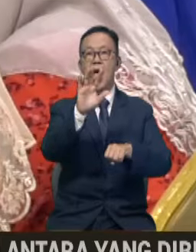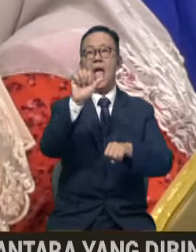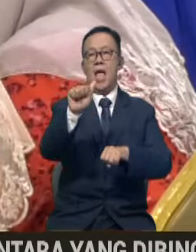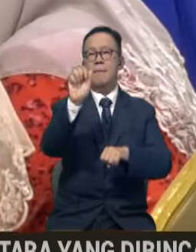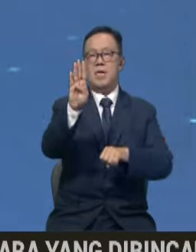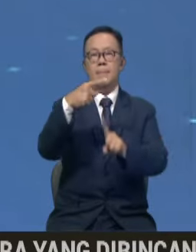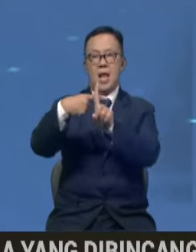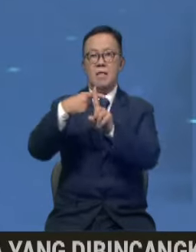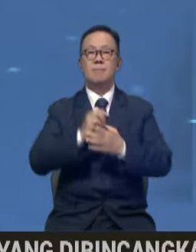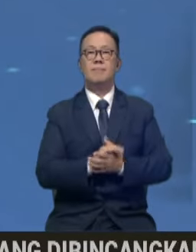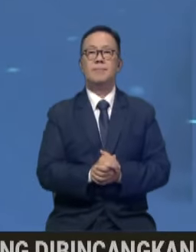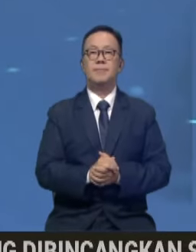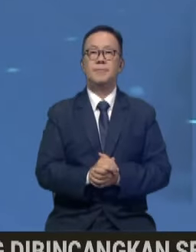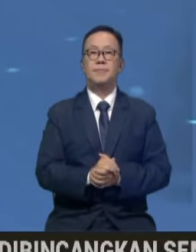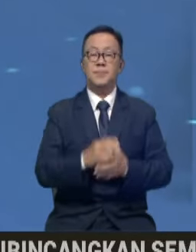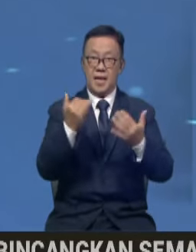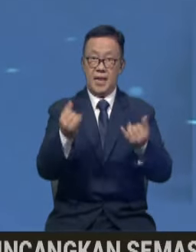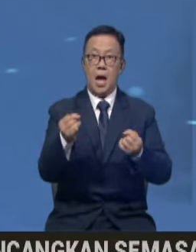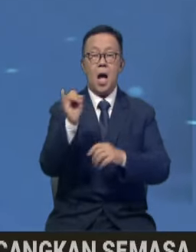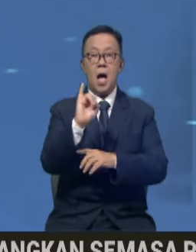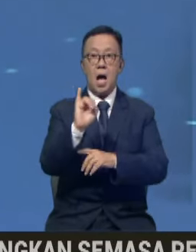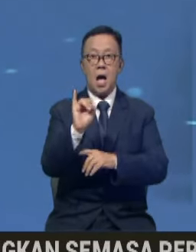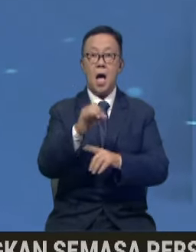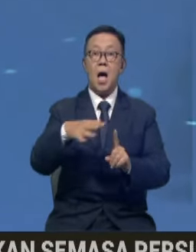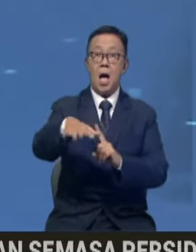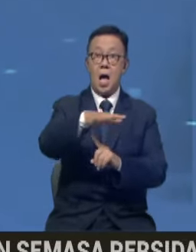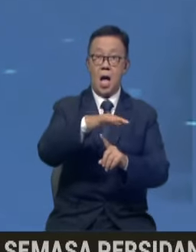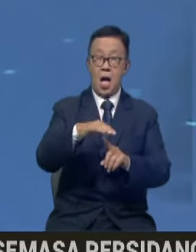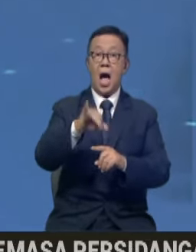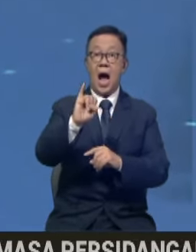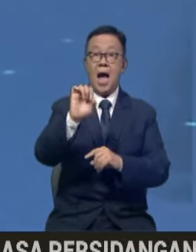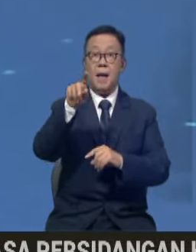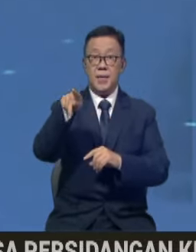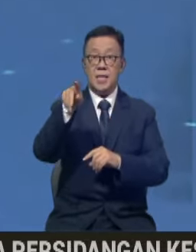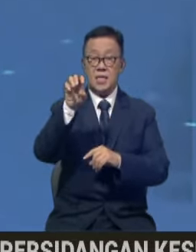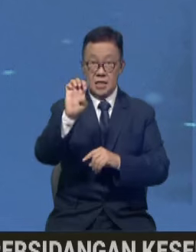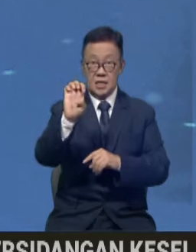AB+. Bahagian Industri dan Ekosistem Perniagaan IPE